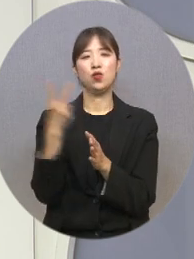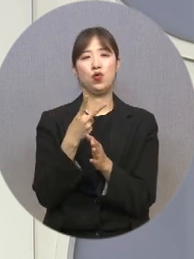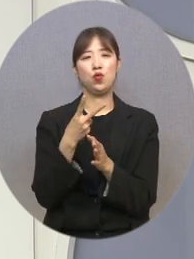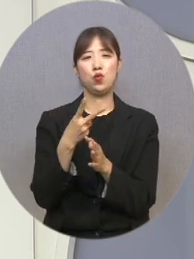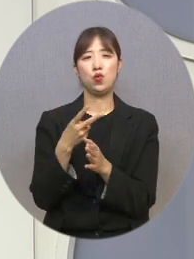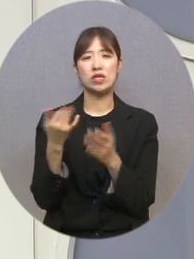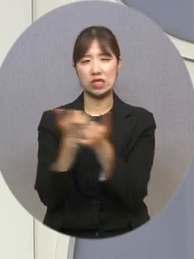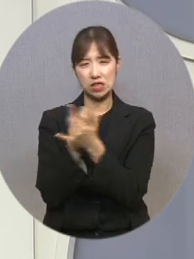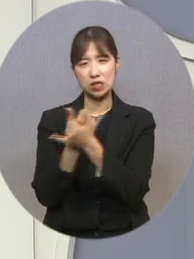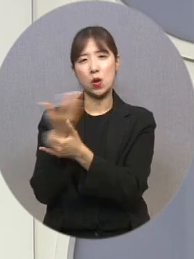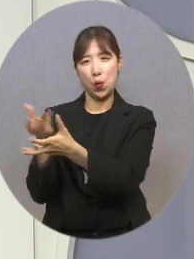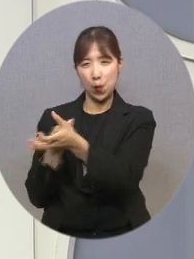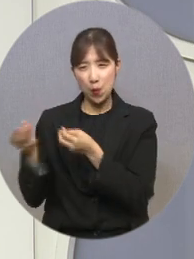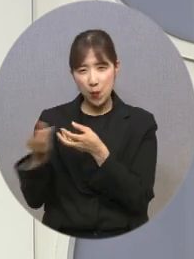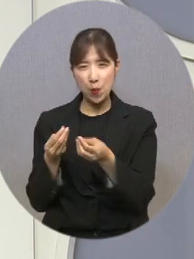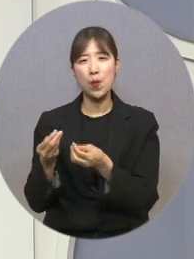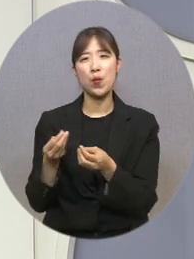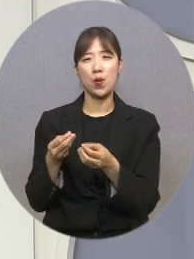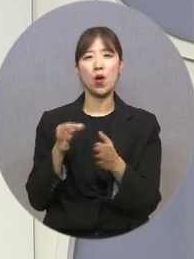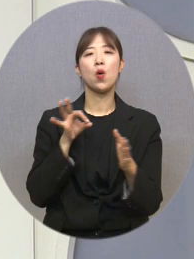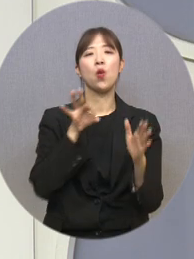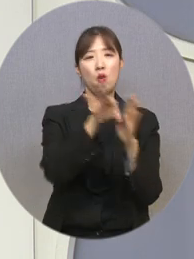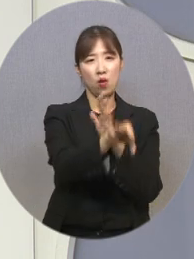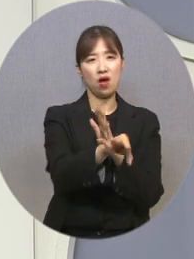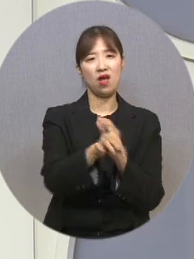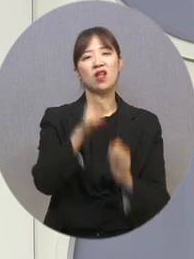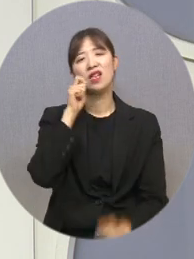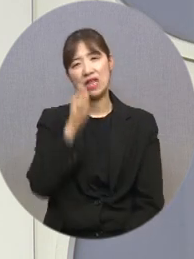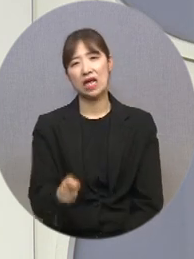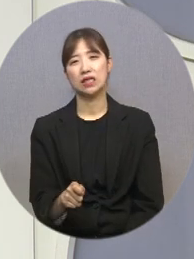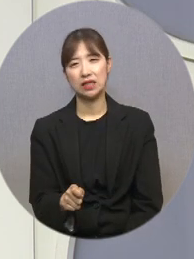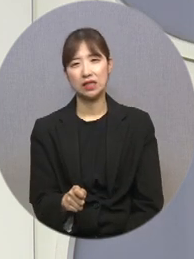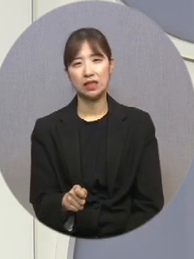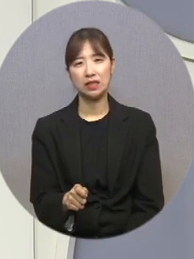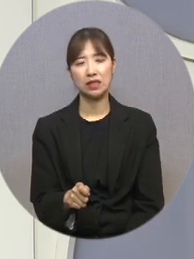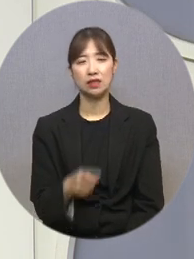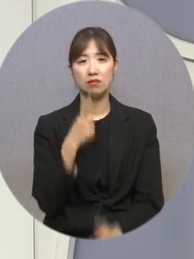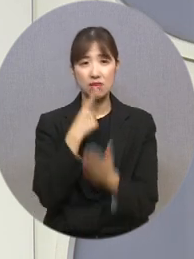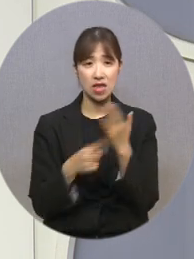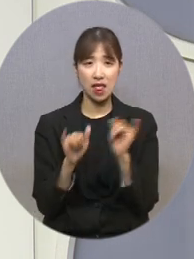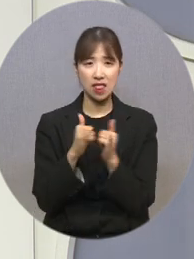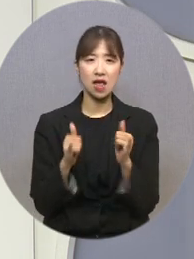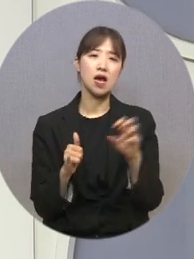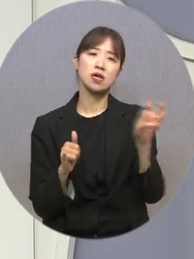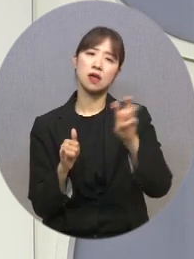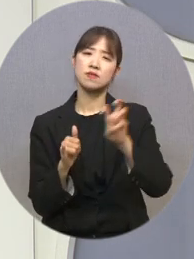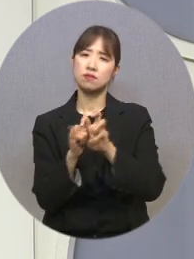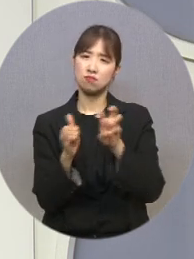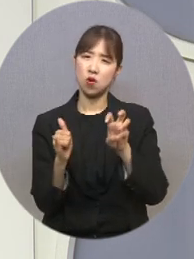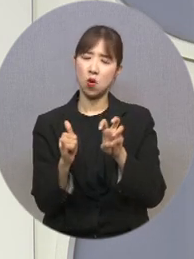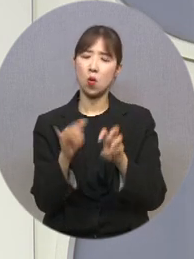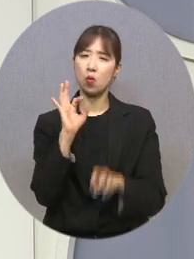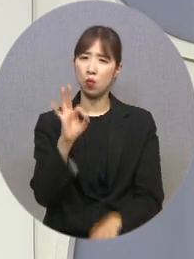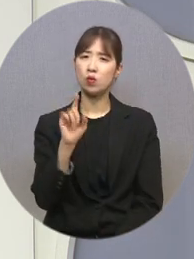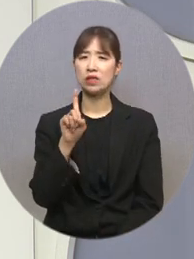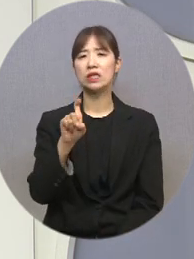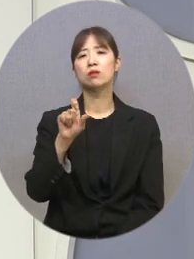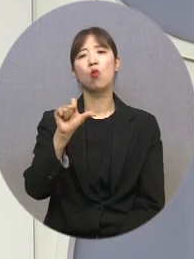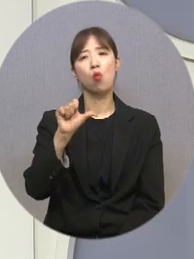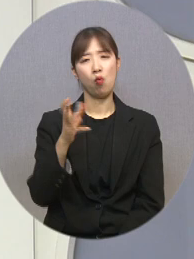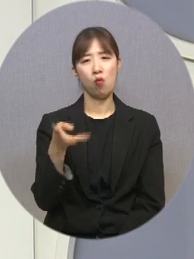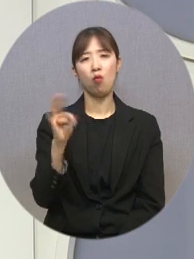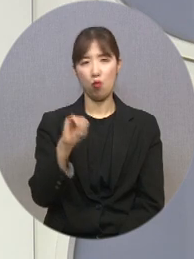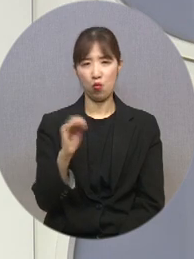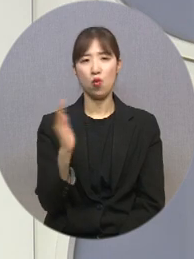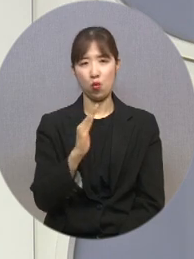그 돈을 빌려서 이제 그 분양 대금을 마련해서 줬는데 사기당하신 분인데 그런 피해자가 한 30명 정도 되고 금액이 한 15억 정도 됐었거든요.